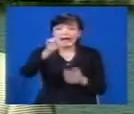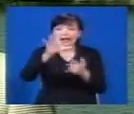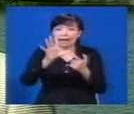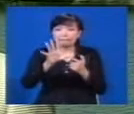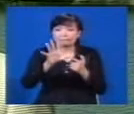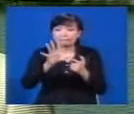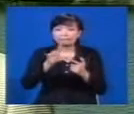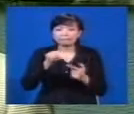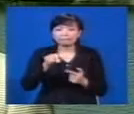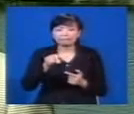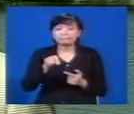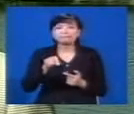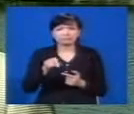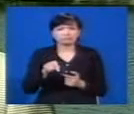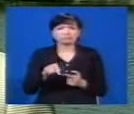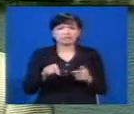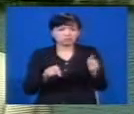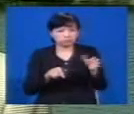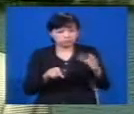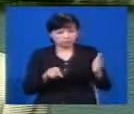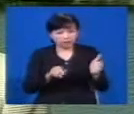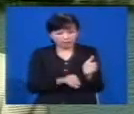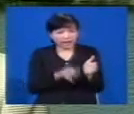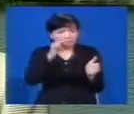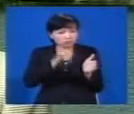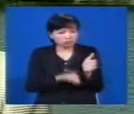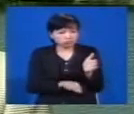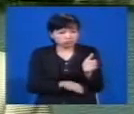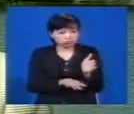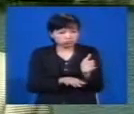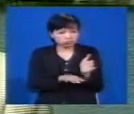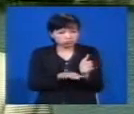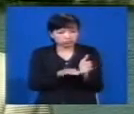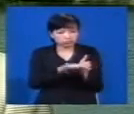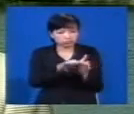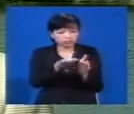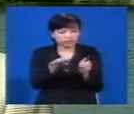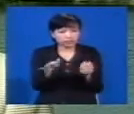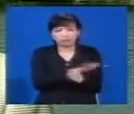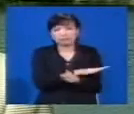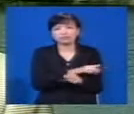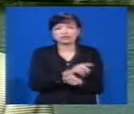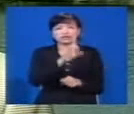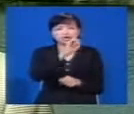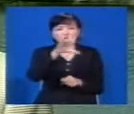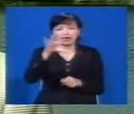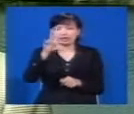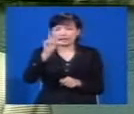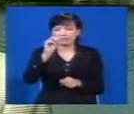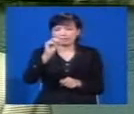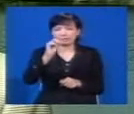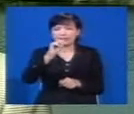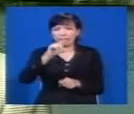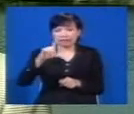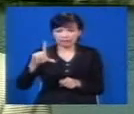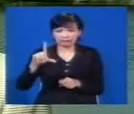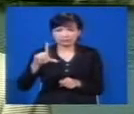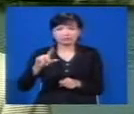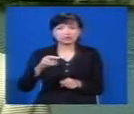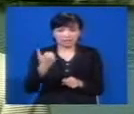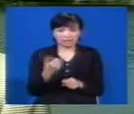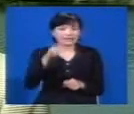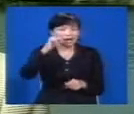ราะไม่เคยเต็มเลยครั้งนี้เป็นการเต็มครั้งแรกนะครับปริมาณน้ำก็130ล้านนะครับน้ำที่เข้าก็ลดลง